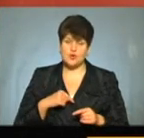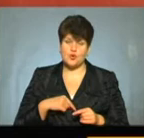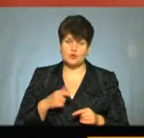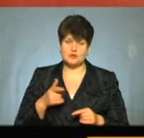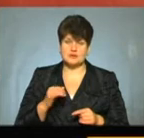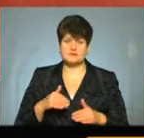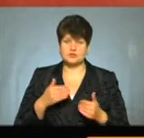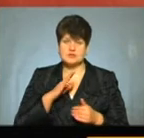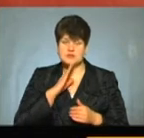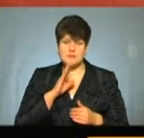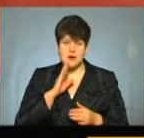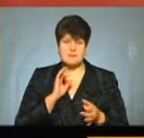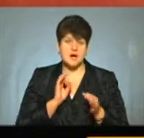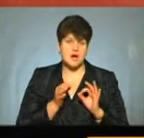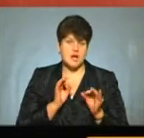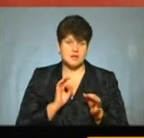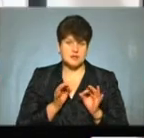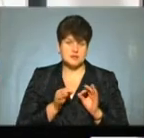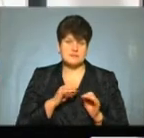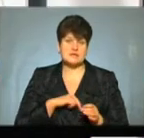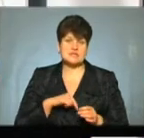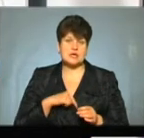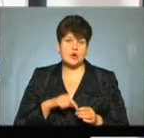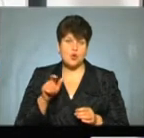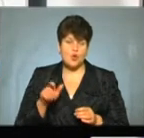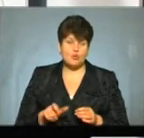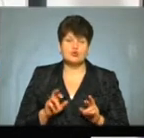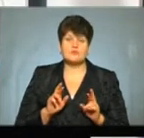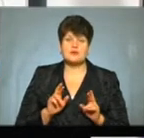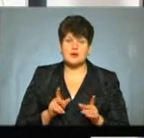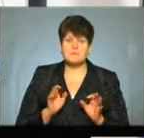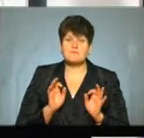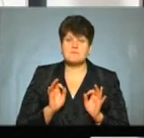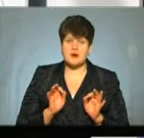мама, радилася з психологом, як вона має правильно